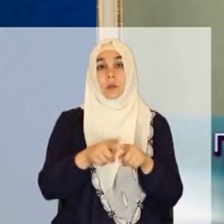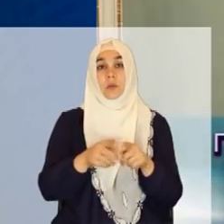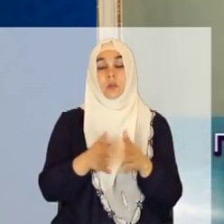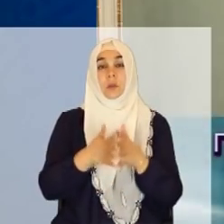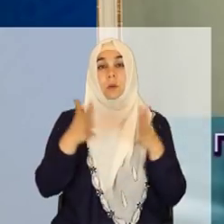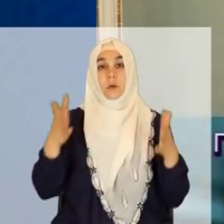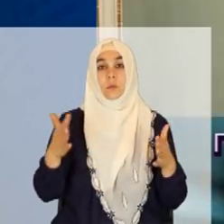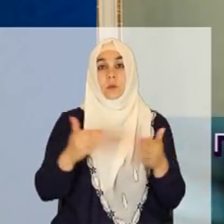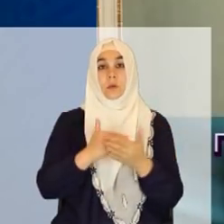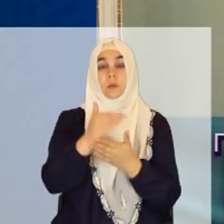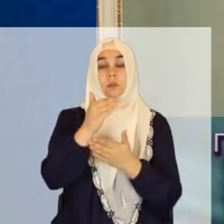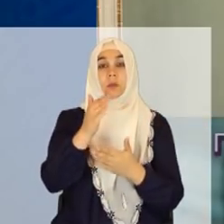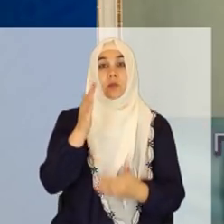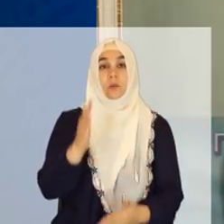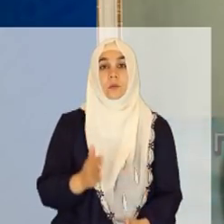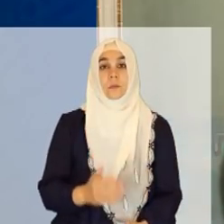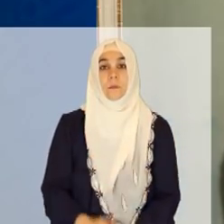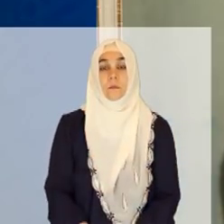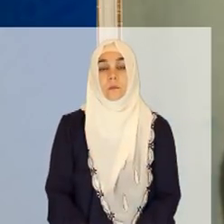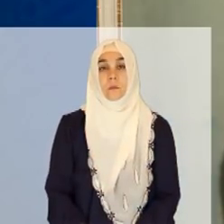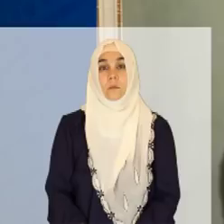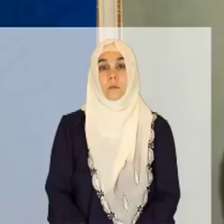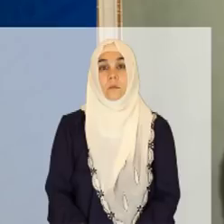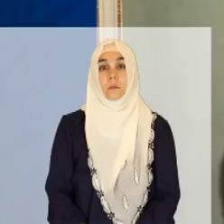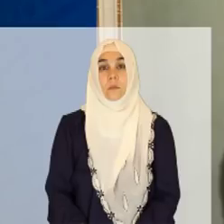eng yuksak maqomlardan biridir.